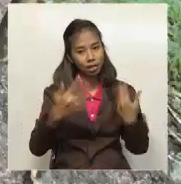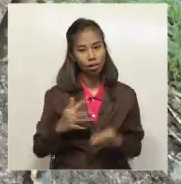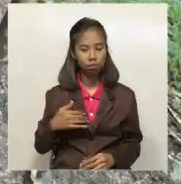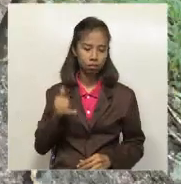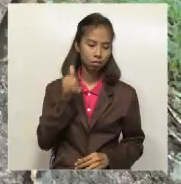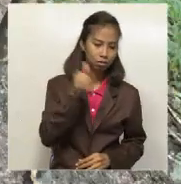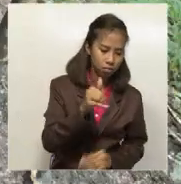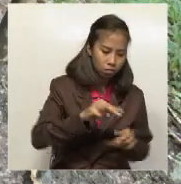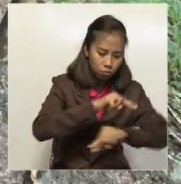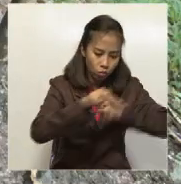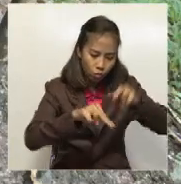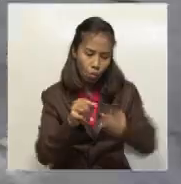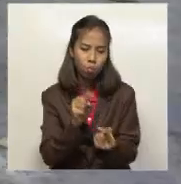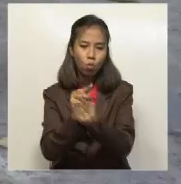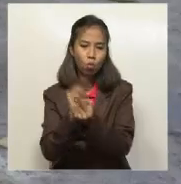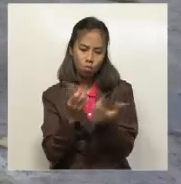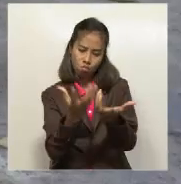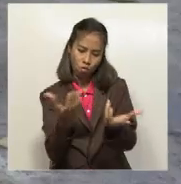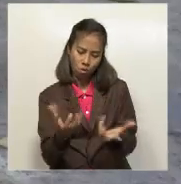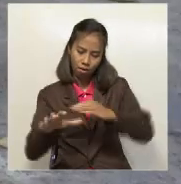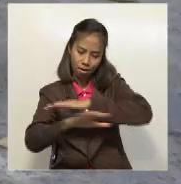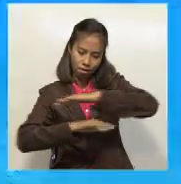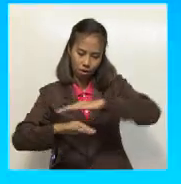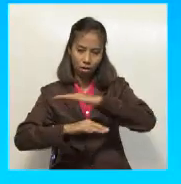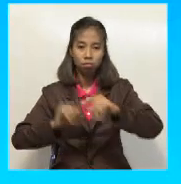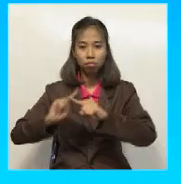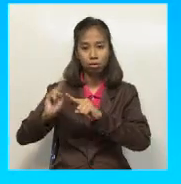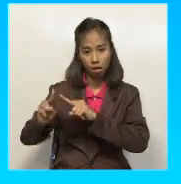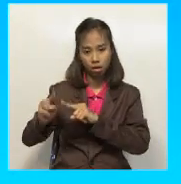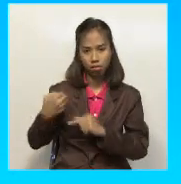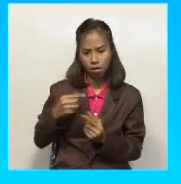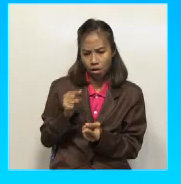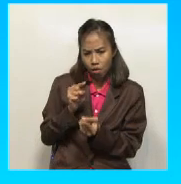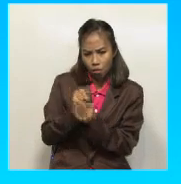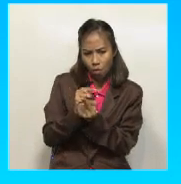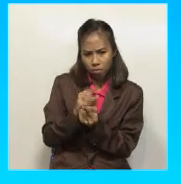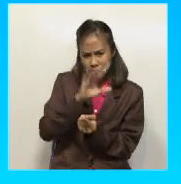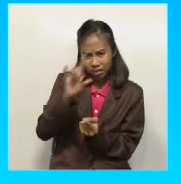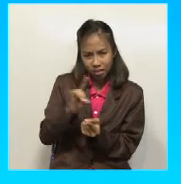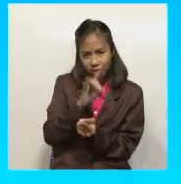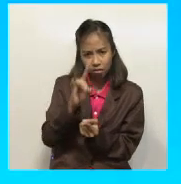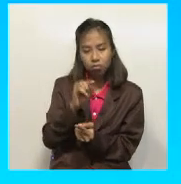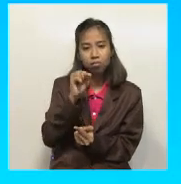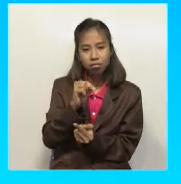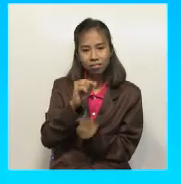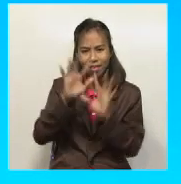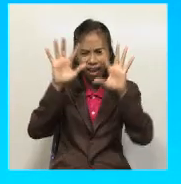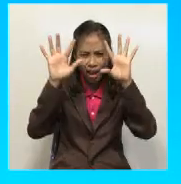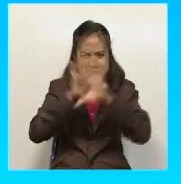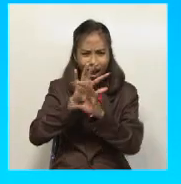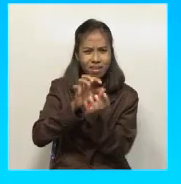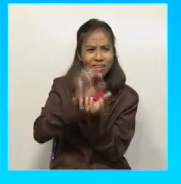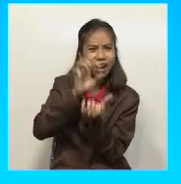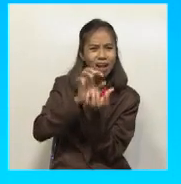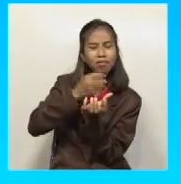หลักฐานแล้วก็วัตถุพยานเพิ่มเติมนะคะที่พบก็คือเป็นชิ้นส่วนซากสัตว์ป่าค่ะเจ้าหน้าที่บอกว่ามีลักษณะคล้